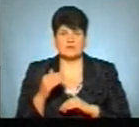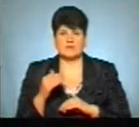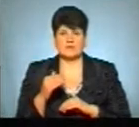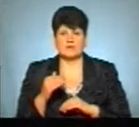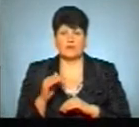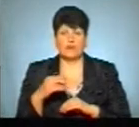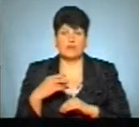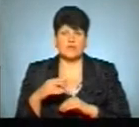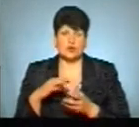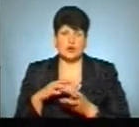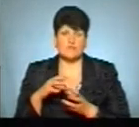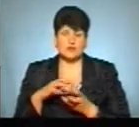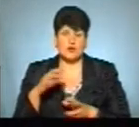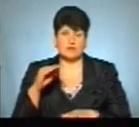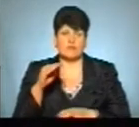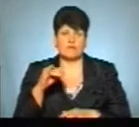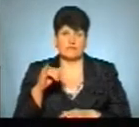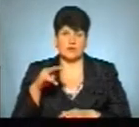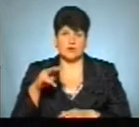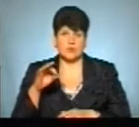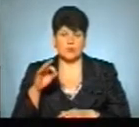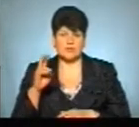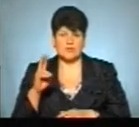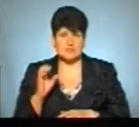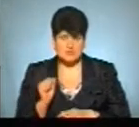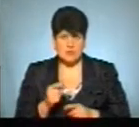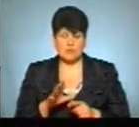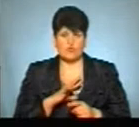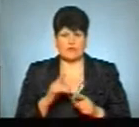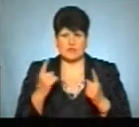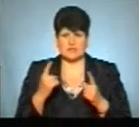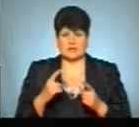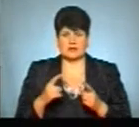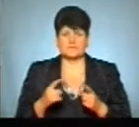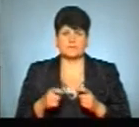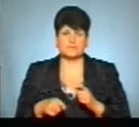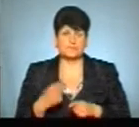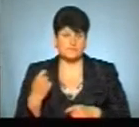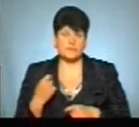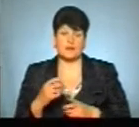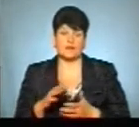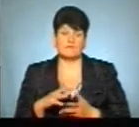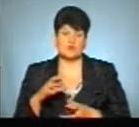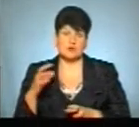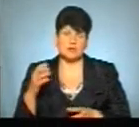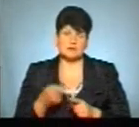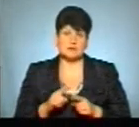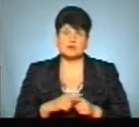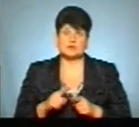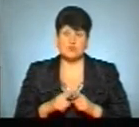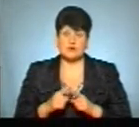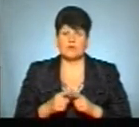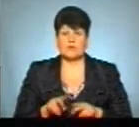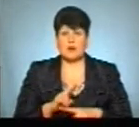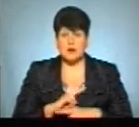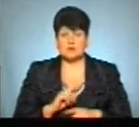дуже відомий шкідник винограду. Тому ми спостерігаємо явище прискореного відмирання, прискореного старіння. Ну,